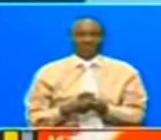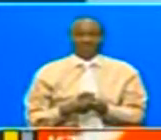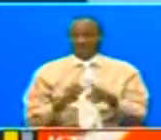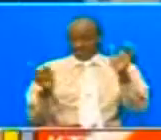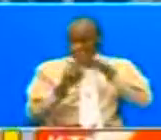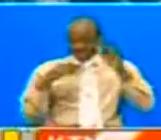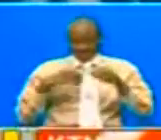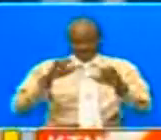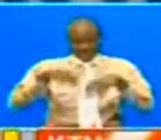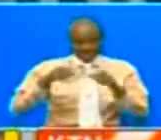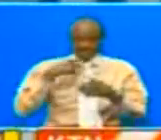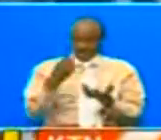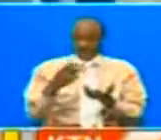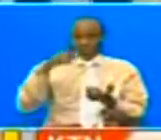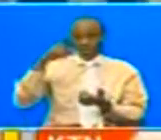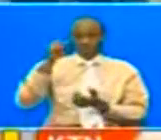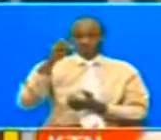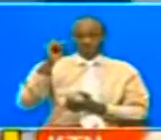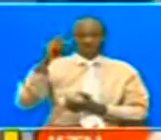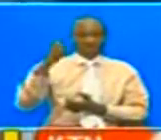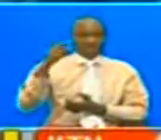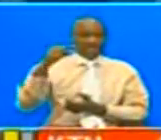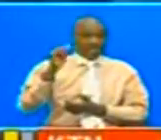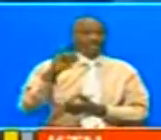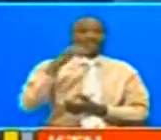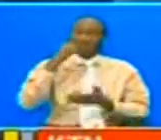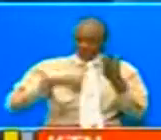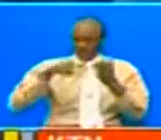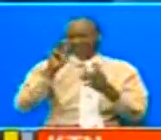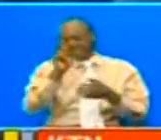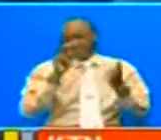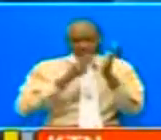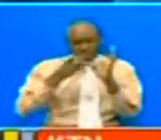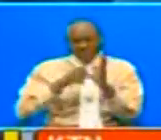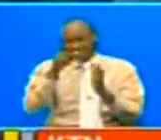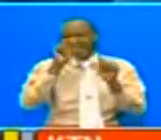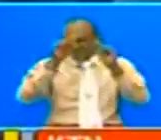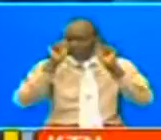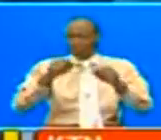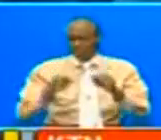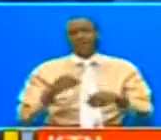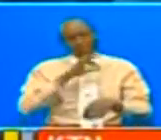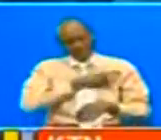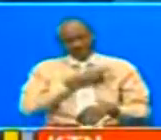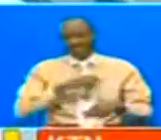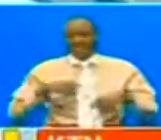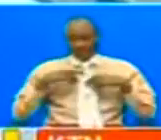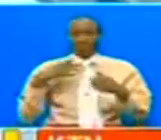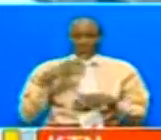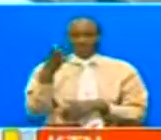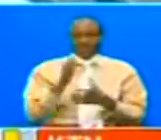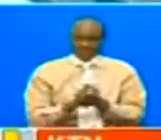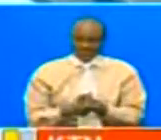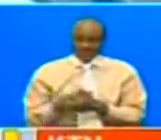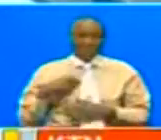Waziri wa Kilimo Felix Kosgey amezuru mradi huu na kuona jinsi utaboresha maisha ya wenyeji wa hapa. Tunaona